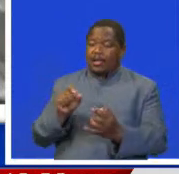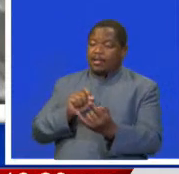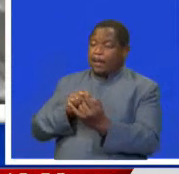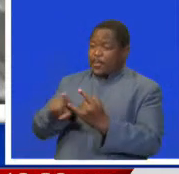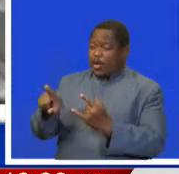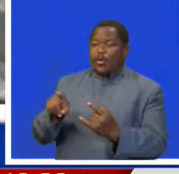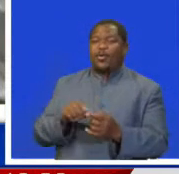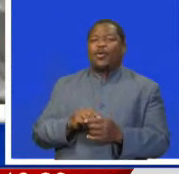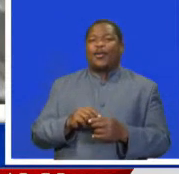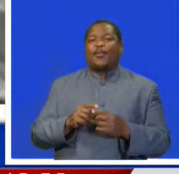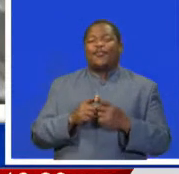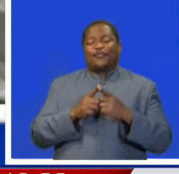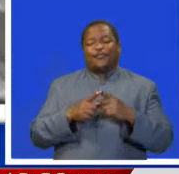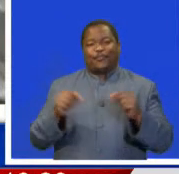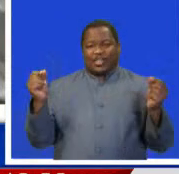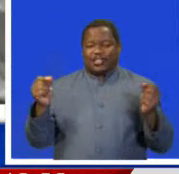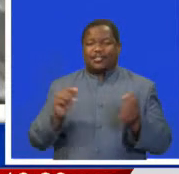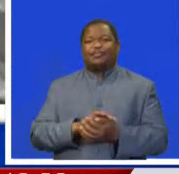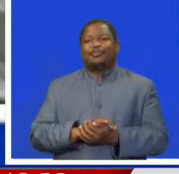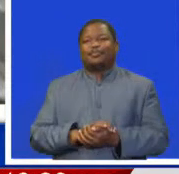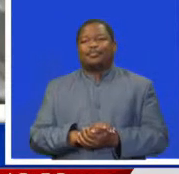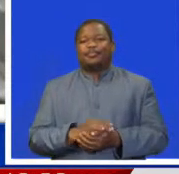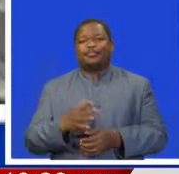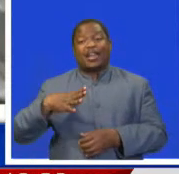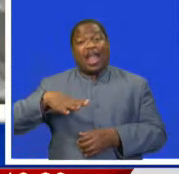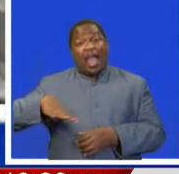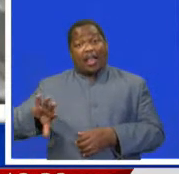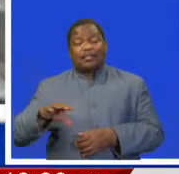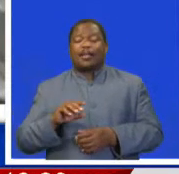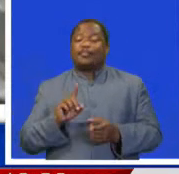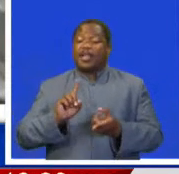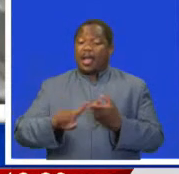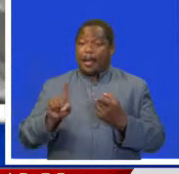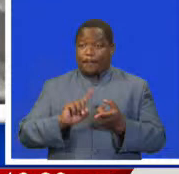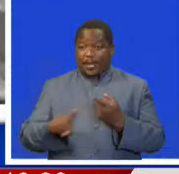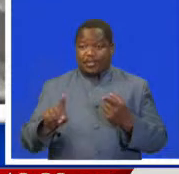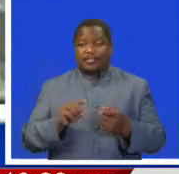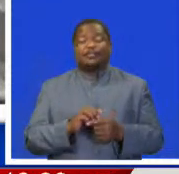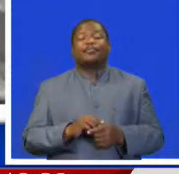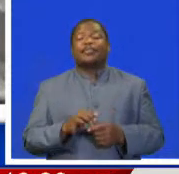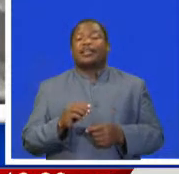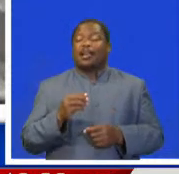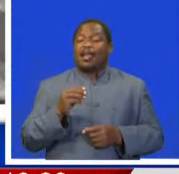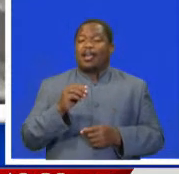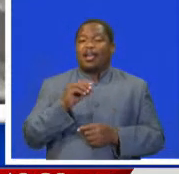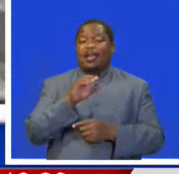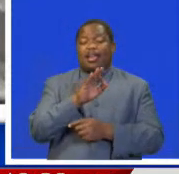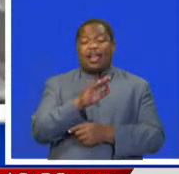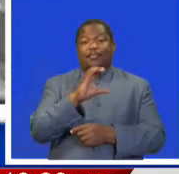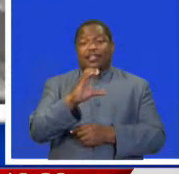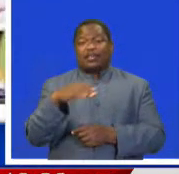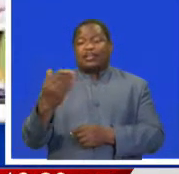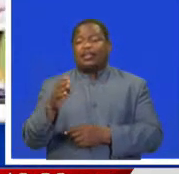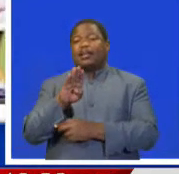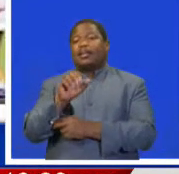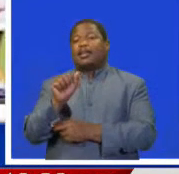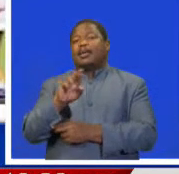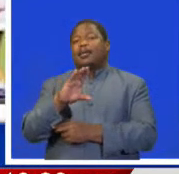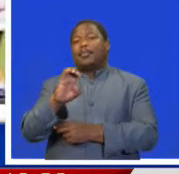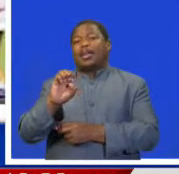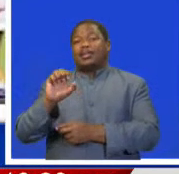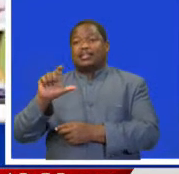yaseVenda seUkraine ikholeksha yeFC Basel ngamagoli lamane kulinye lokusho ukuthi iSevilla itawutfulana neManchester United